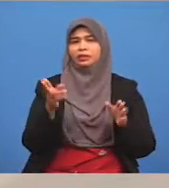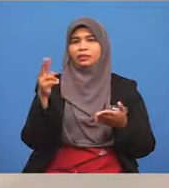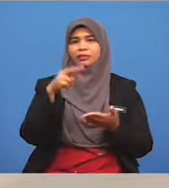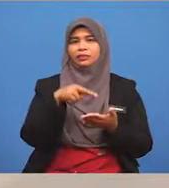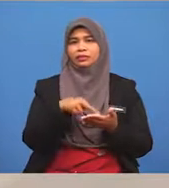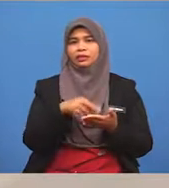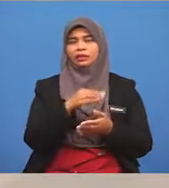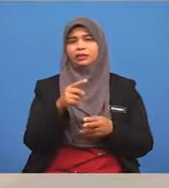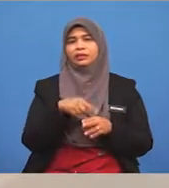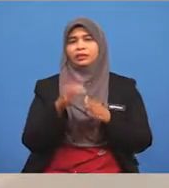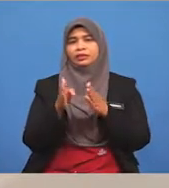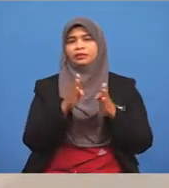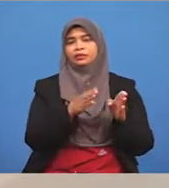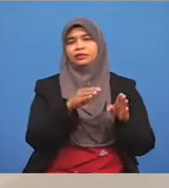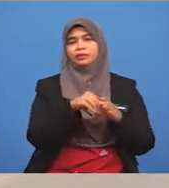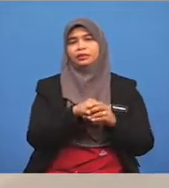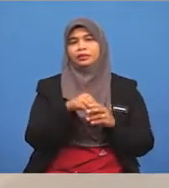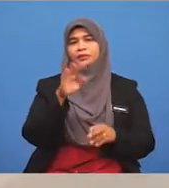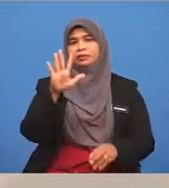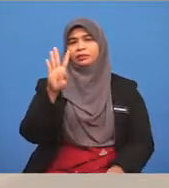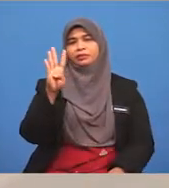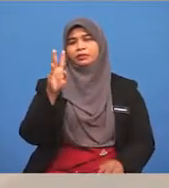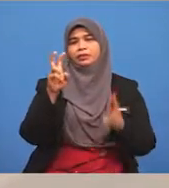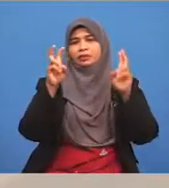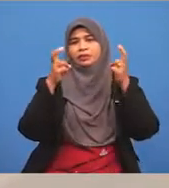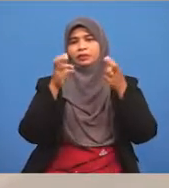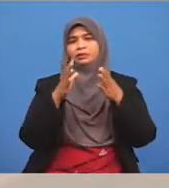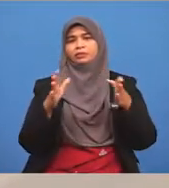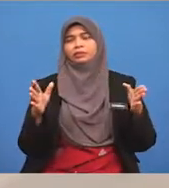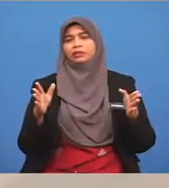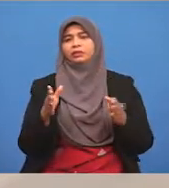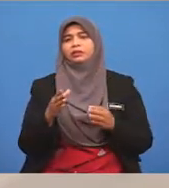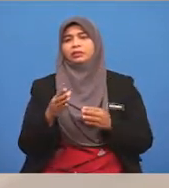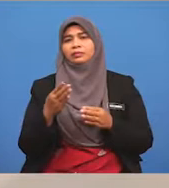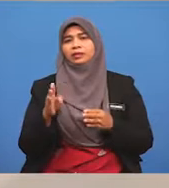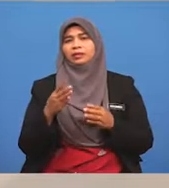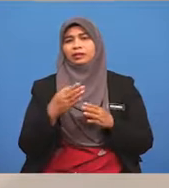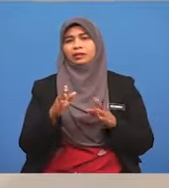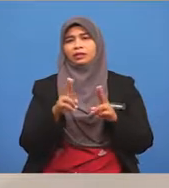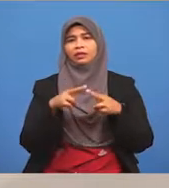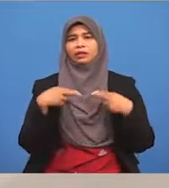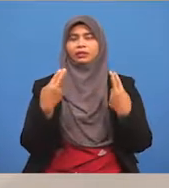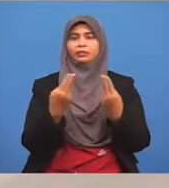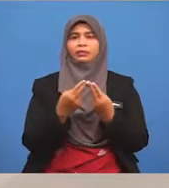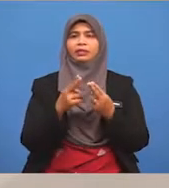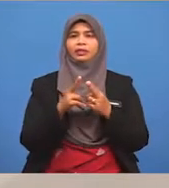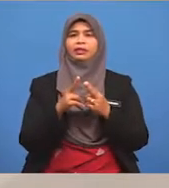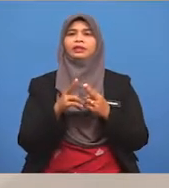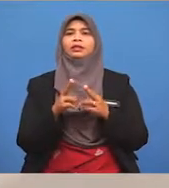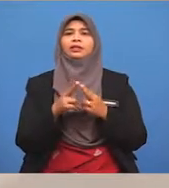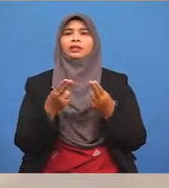dalam 54 tajuk besar. Beliau telah menghimpunkan hadis yang mempunyai matan yang